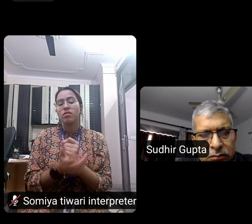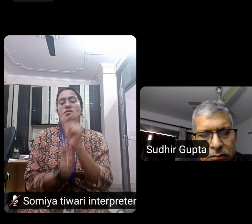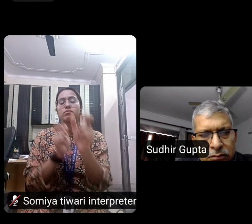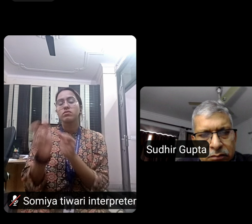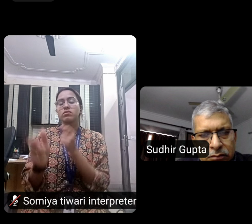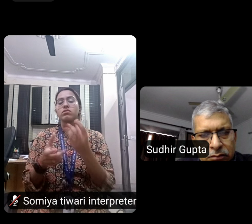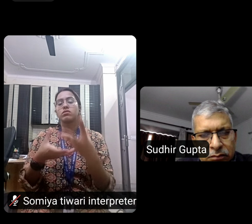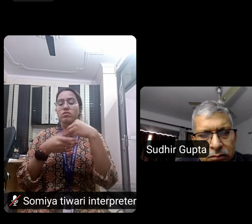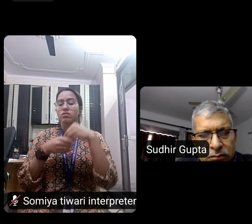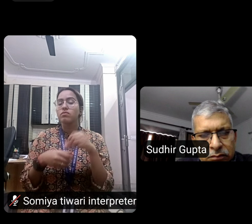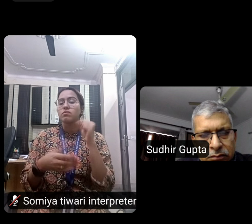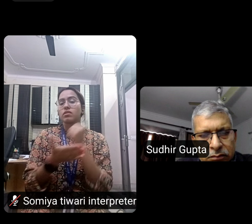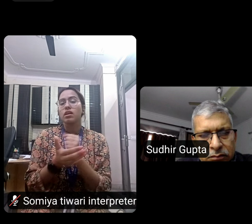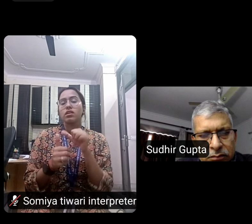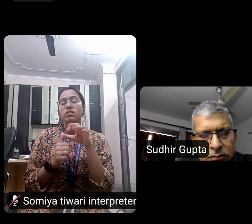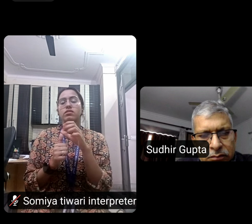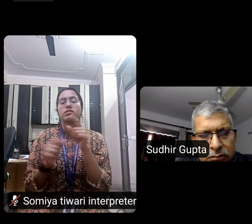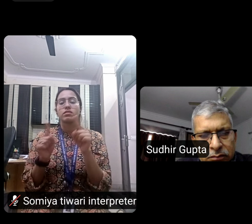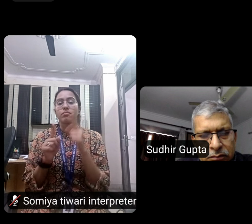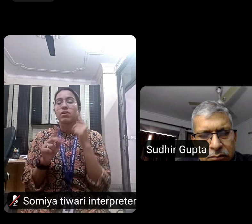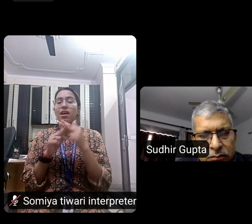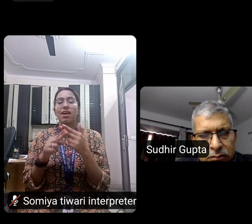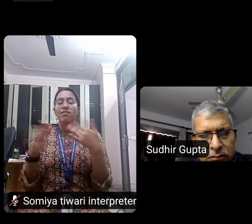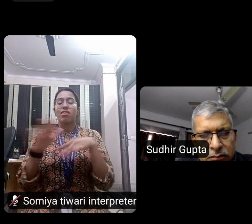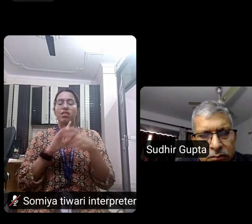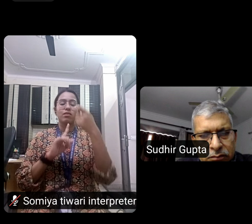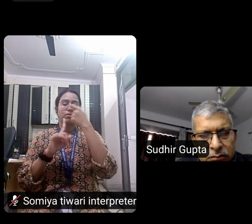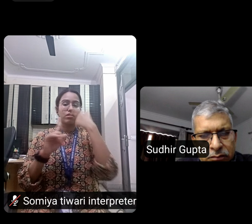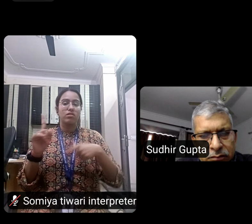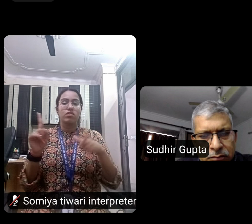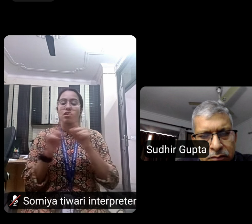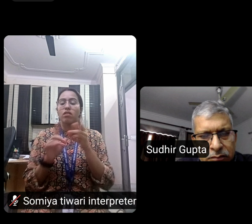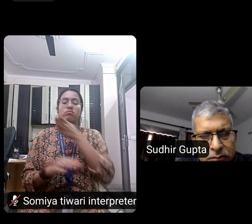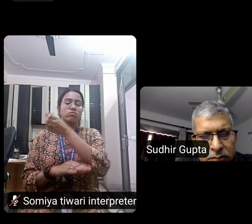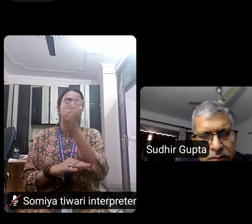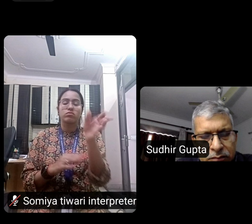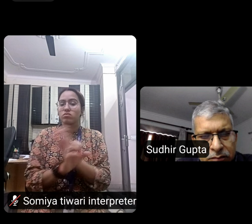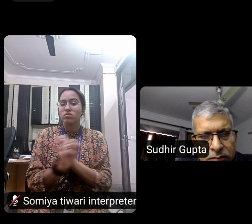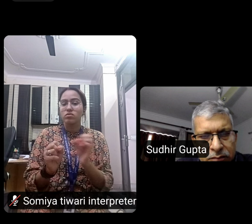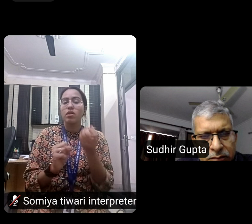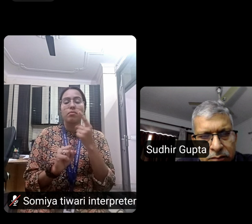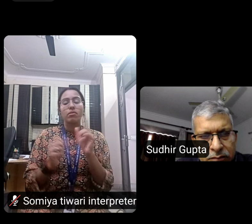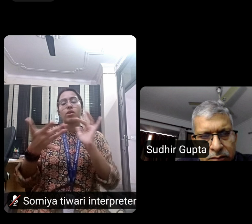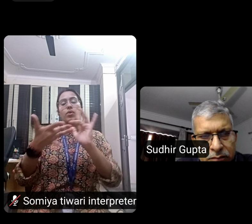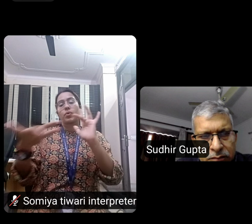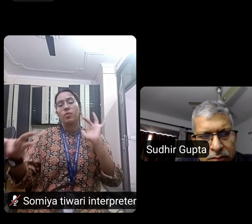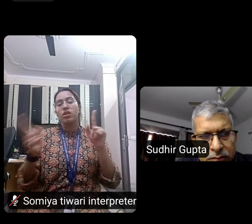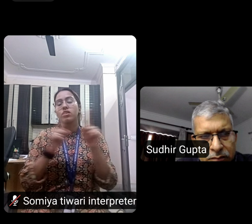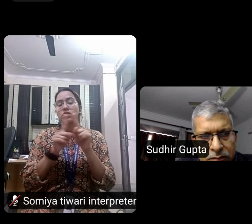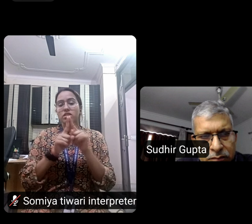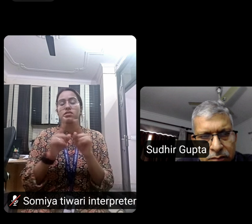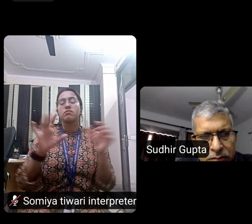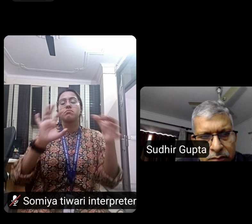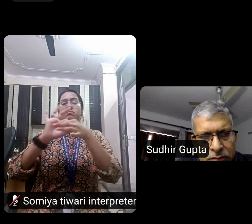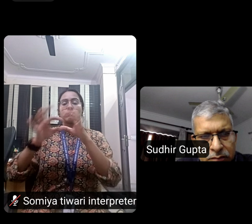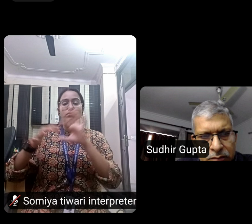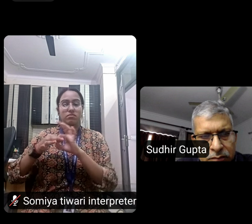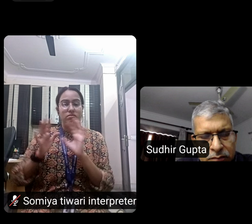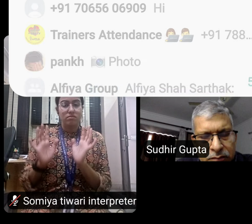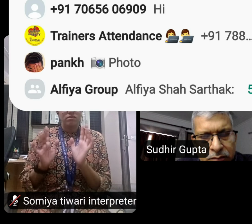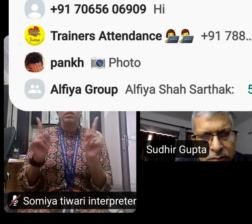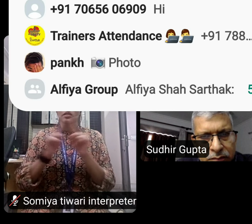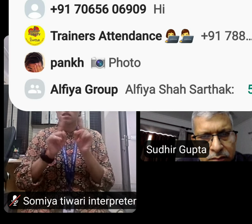हम फिजिकली नहीं जा पा रहे हैं, तो ऑल ओवर इंडिया से हम जुड़े हुए हैं थ्रू ऑनलाइन मोड, तो पेरेंट्स भी